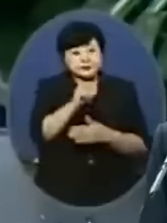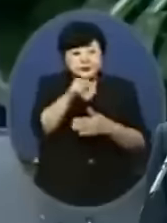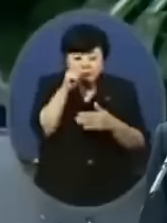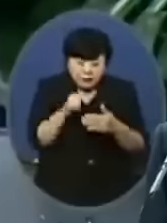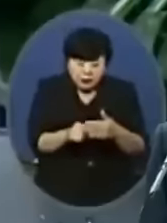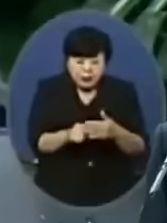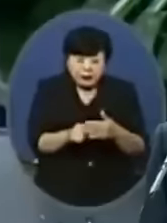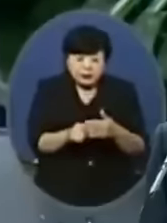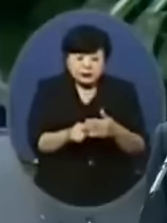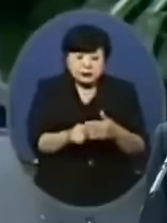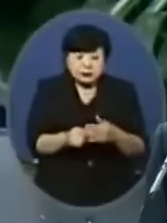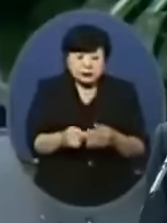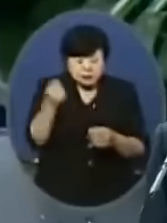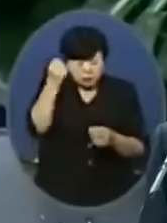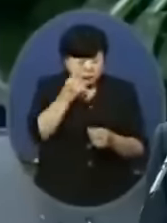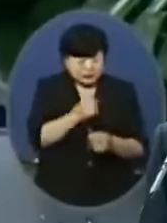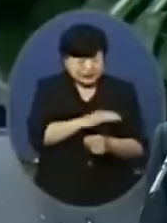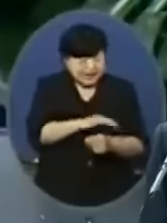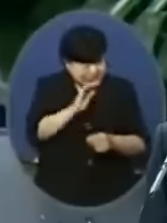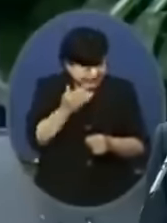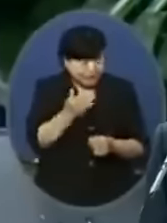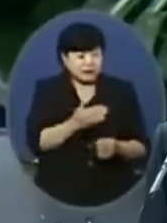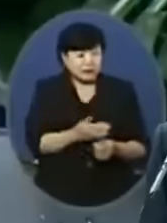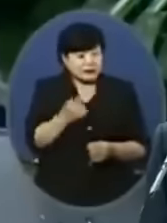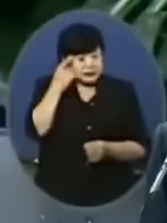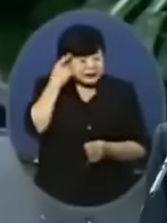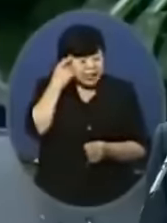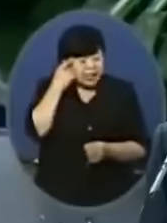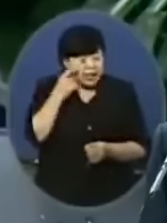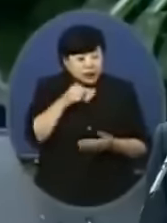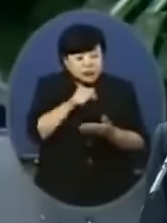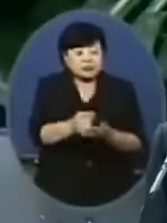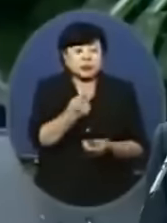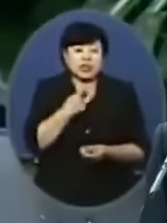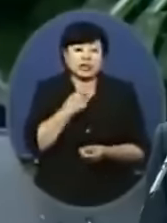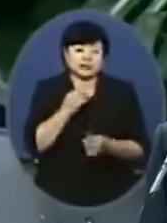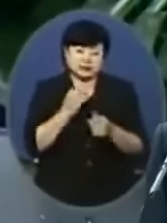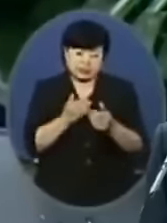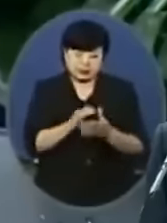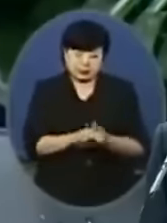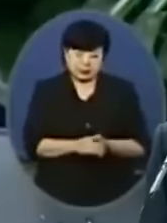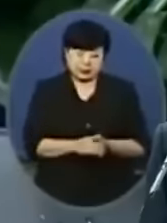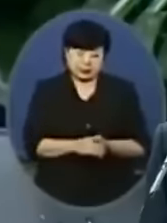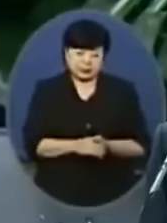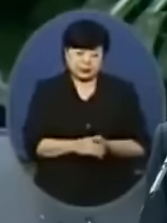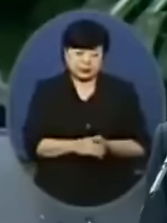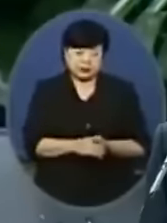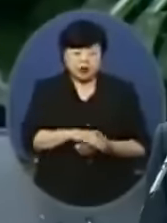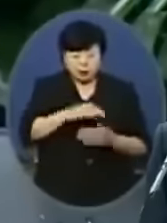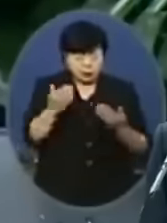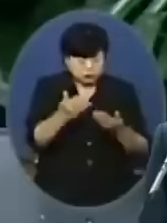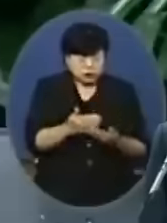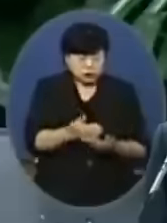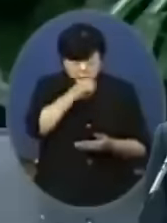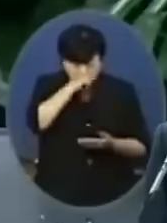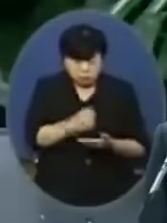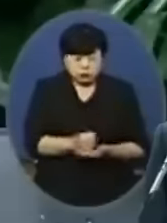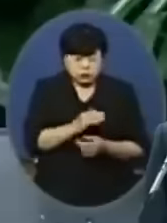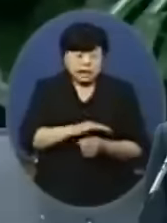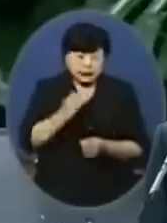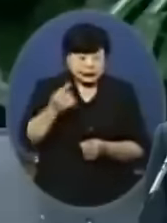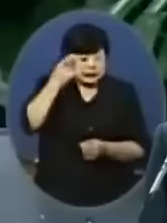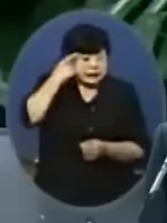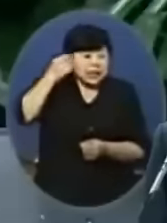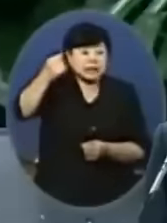마음에 영혼이 잘 되는 것으로 생각이 점령당하게 하십시오. 범사가 형통하고 잘 된다고